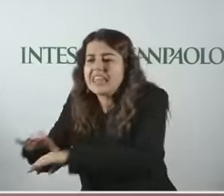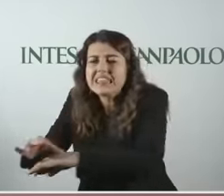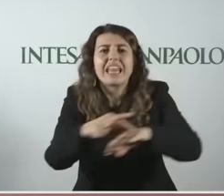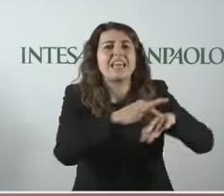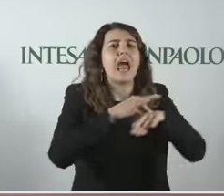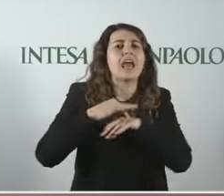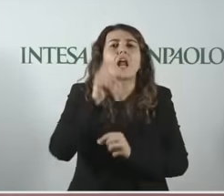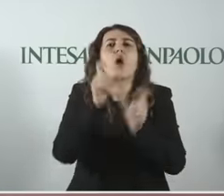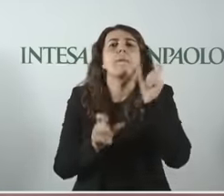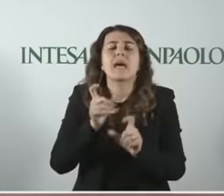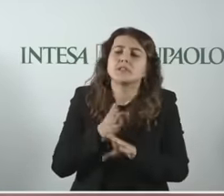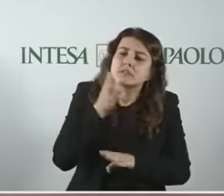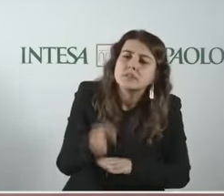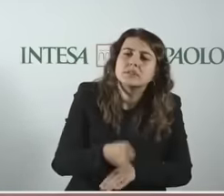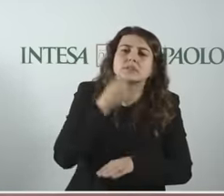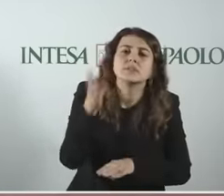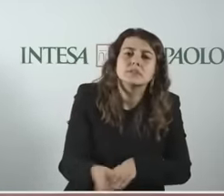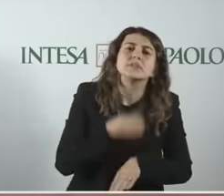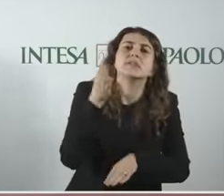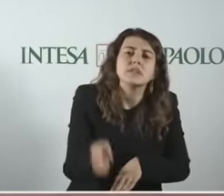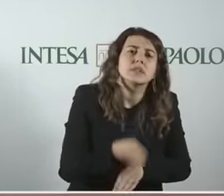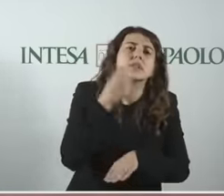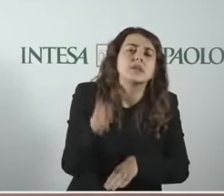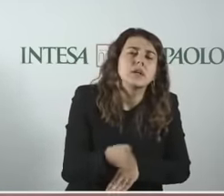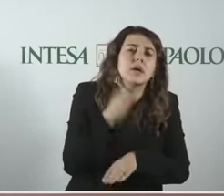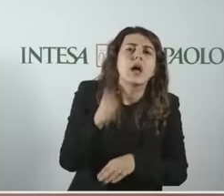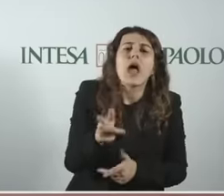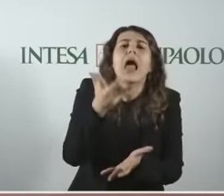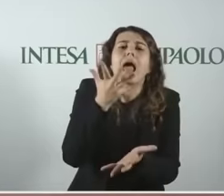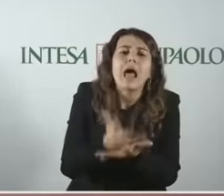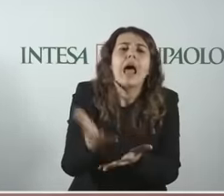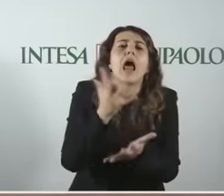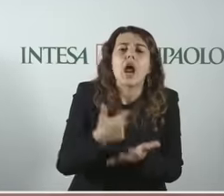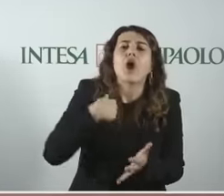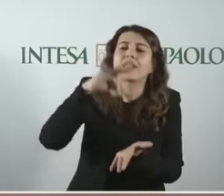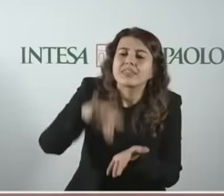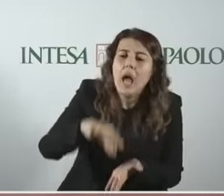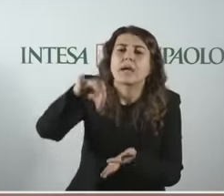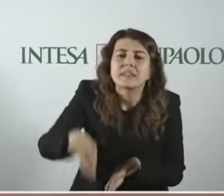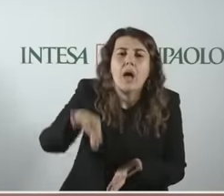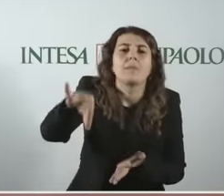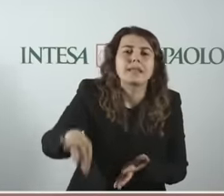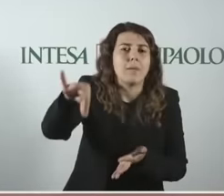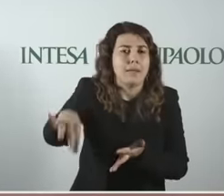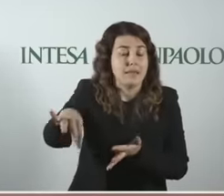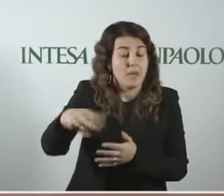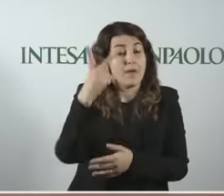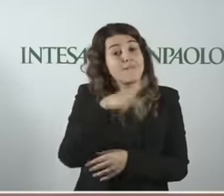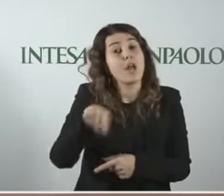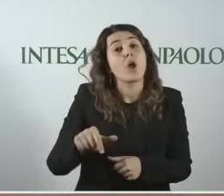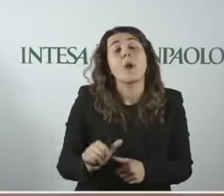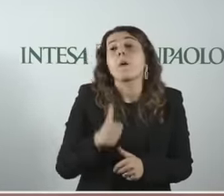persone che sono andate a Gerusalemme e che hanno raccontato le tappe del loro viaggio Tra l'altro uno dei primi